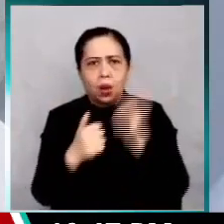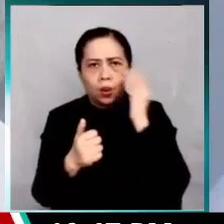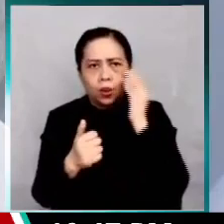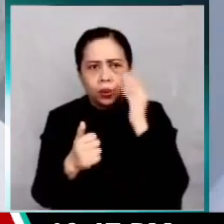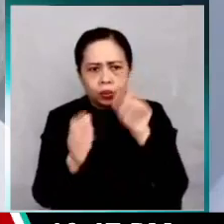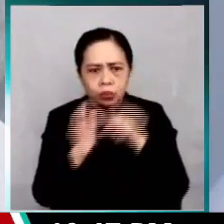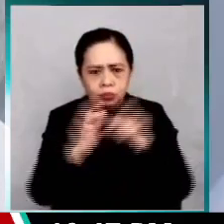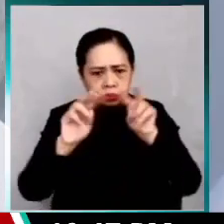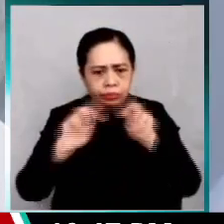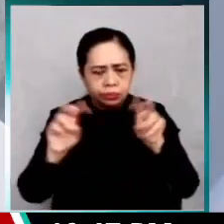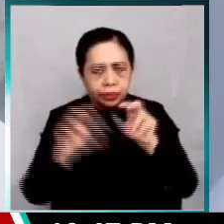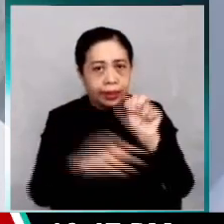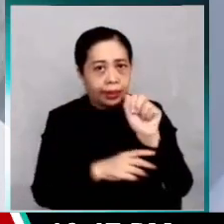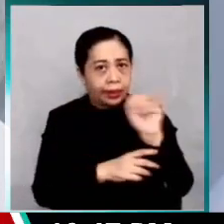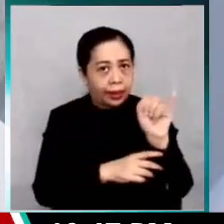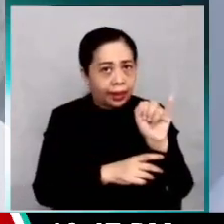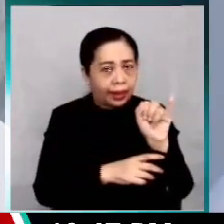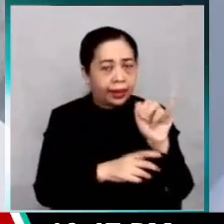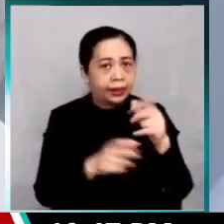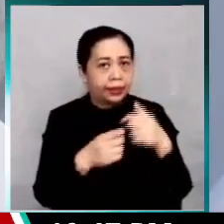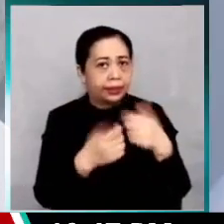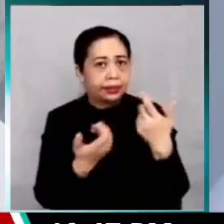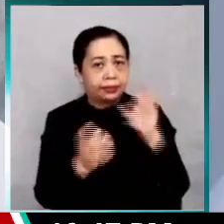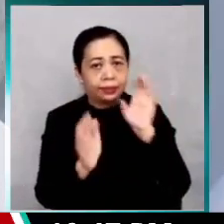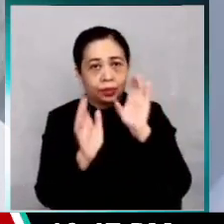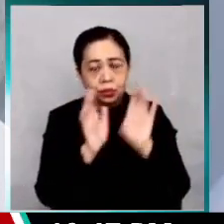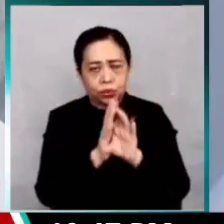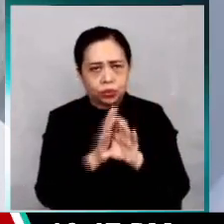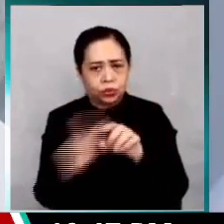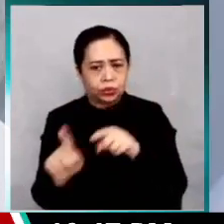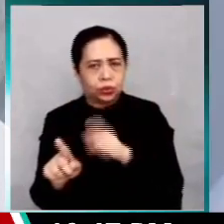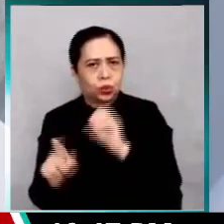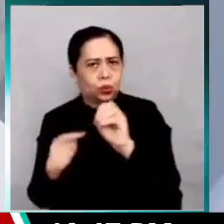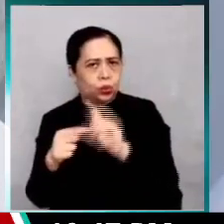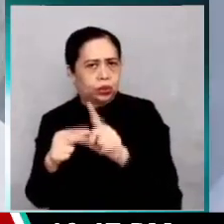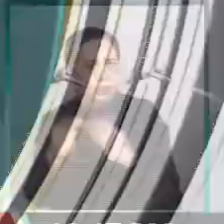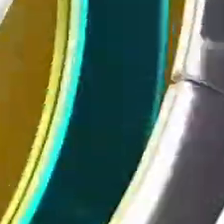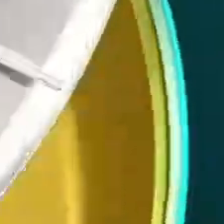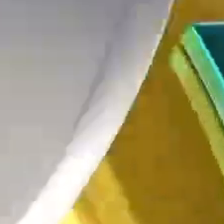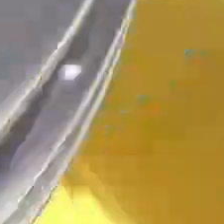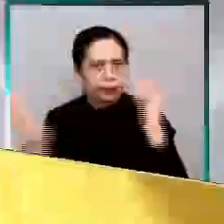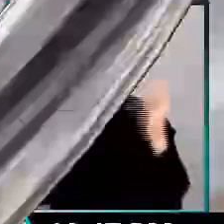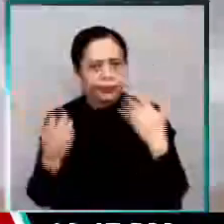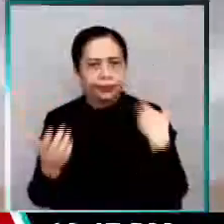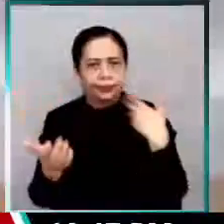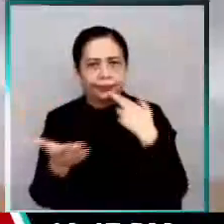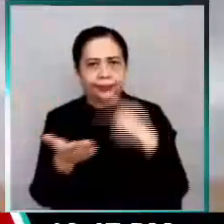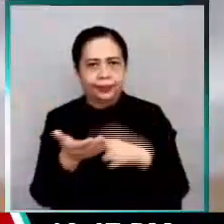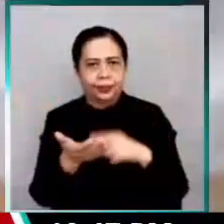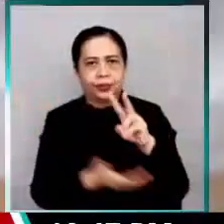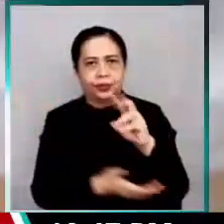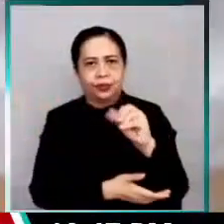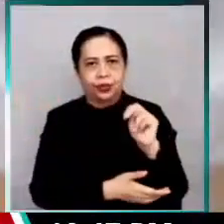ang AI-generated image sa hindi? May report si Von Aquino.